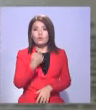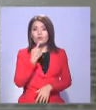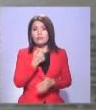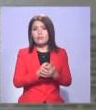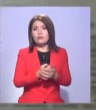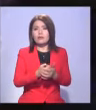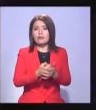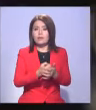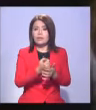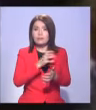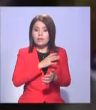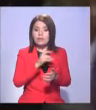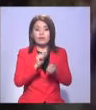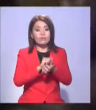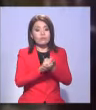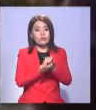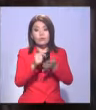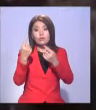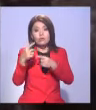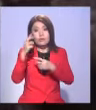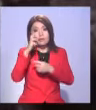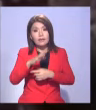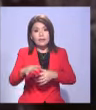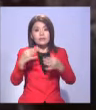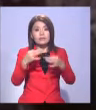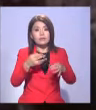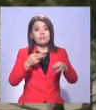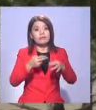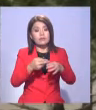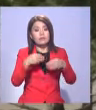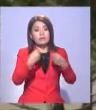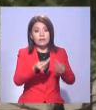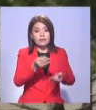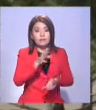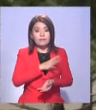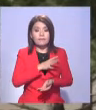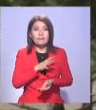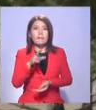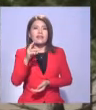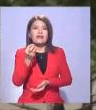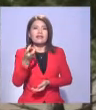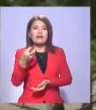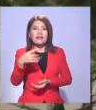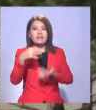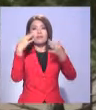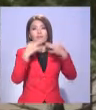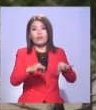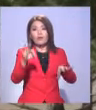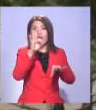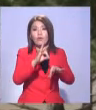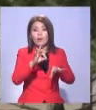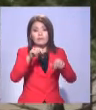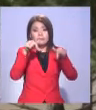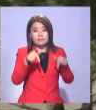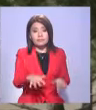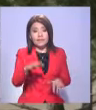айтады. Дәл осы құжат басқа мемлекеттердің де егемендік алуына себеп болған. Егемендік туралы декларацияны қабылдау біздің сол кездегі